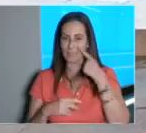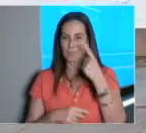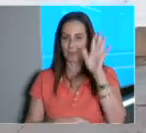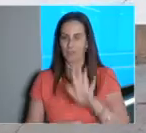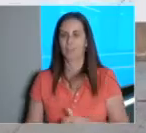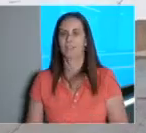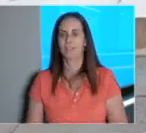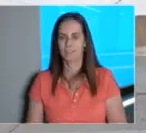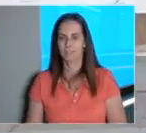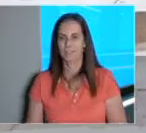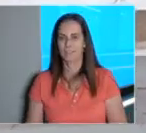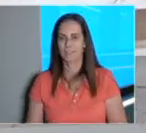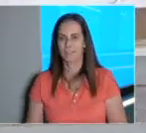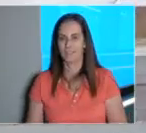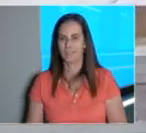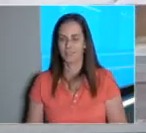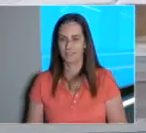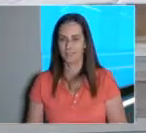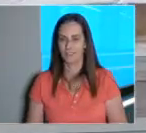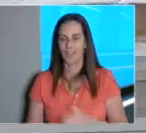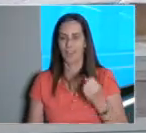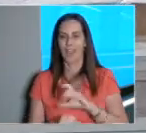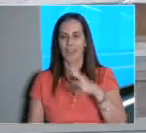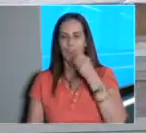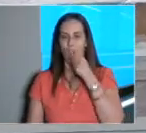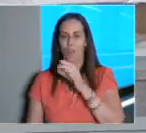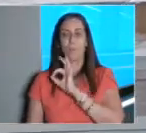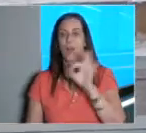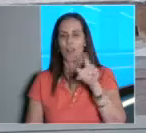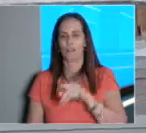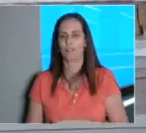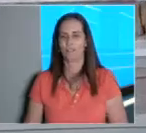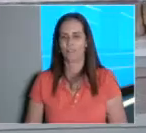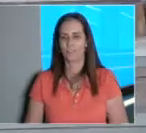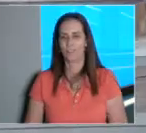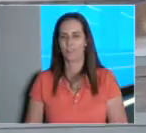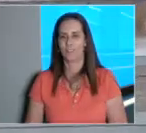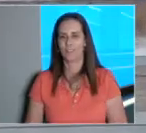עצמך. פיקניק בחירות? כן. עשינו פיקניק עם הסלמון שלך. את יצאת נפלאה ומקסימה. תודה רבה.